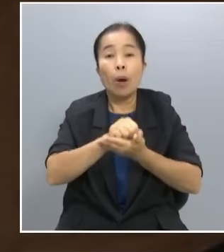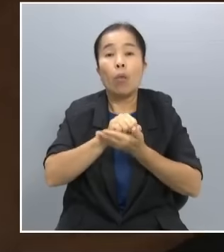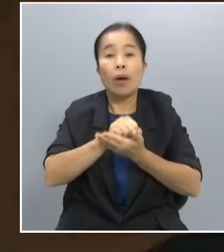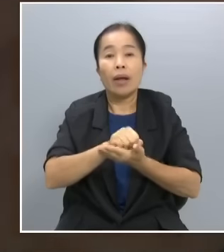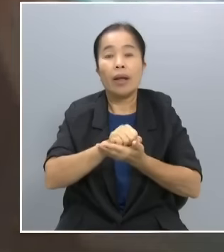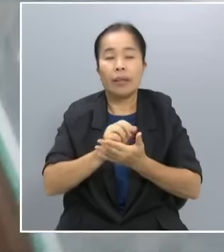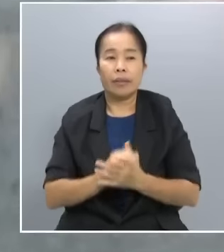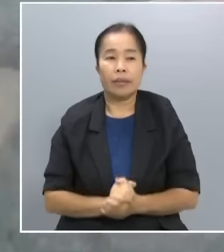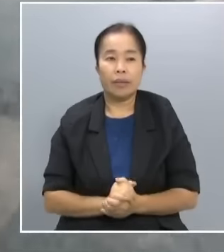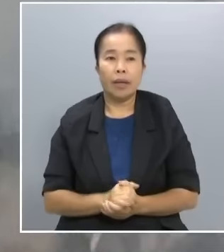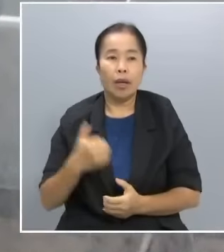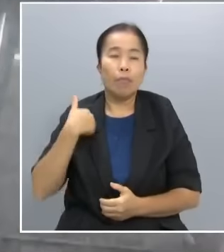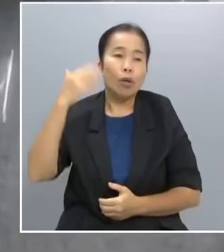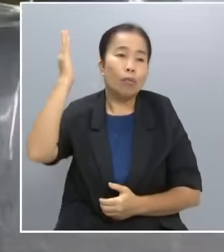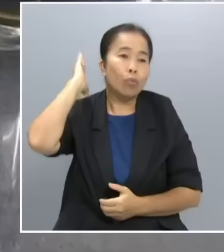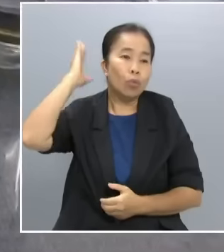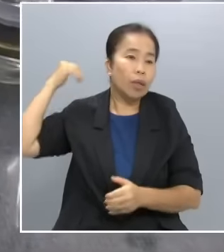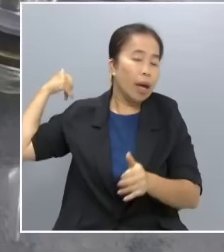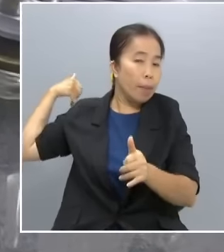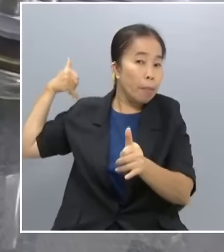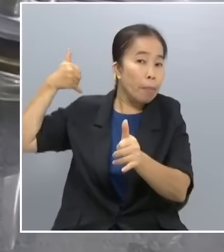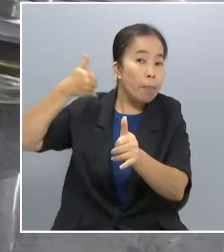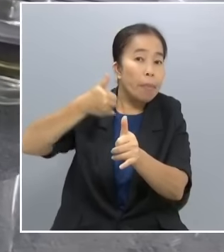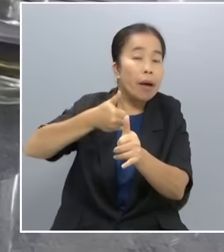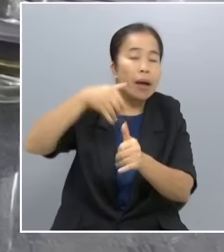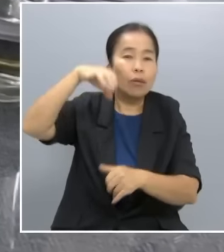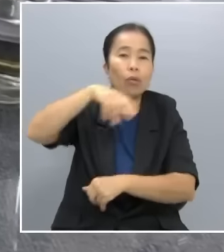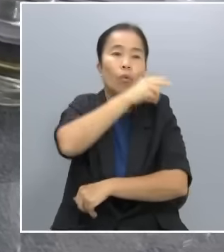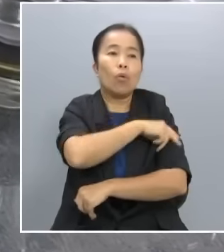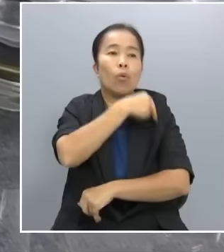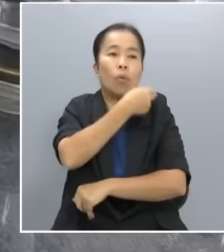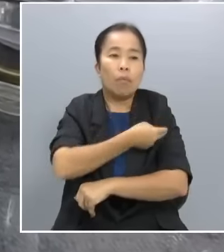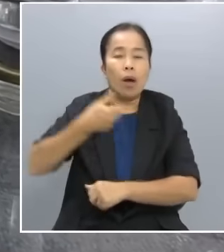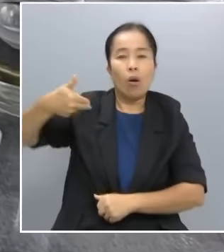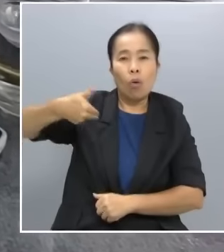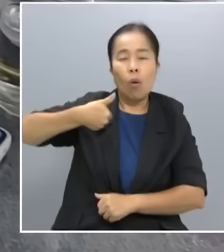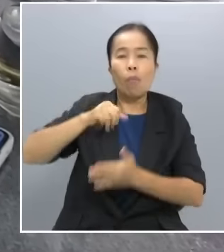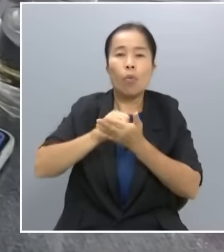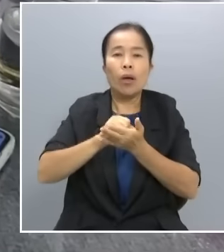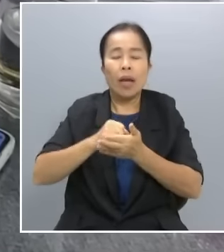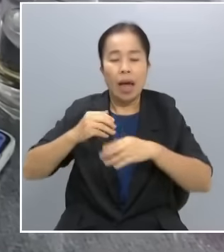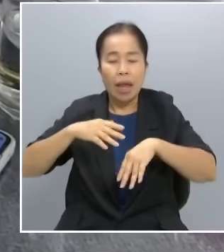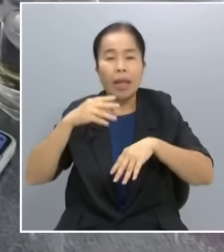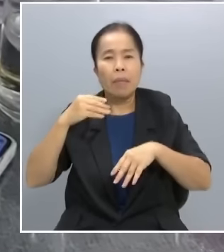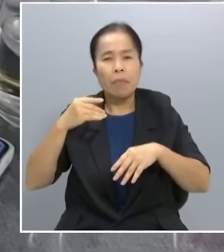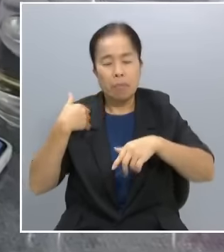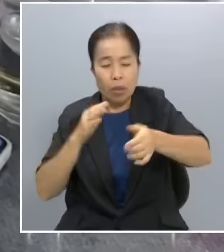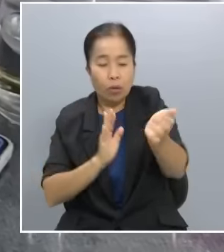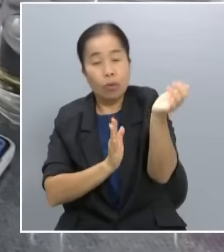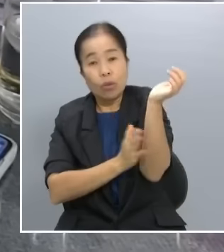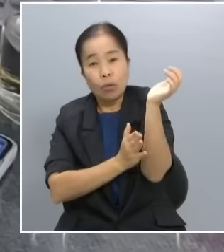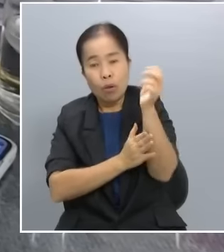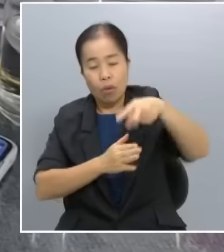Service นะครับได้มีชายคนดังกล่าวเนี่ยนะฮะเดินเข้ามาในโรงพยาบาลโดยมาขอใช้บริการล้างแผลที่บริเวณน่องข้างขวา